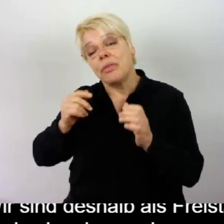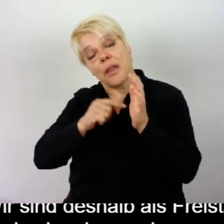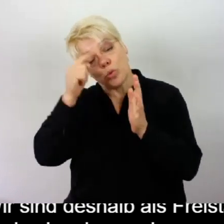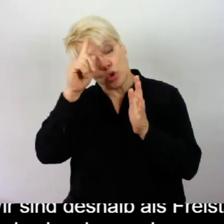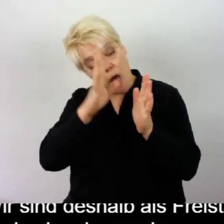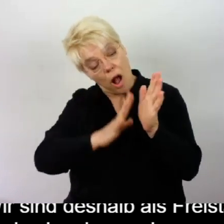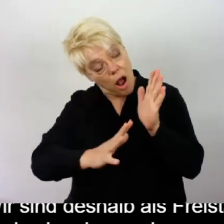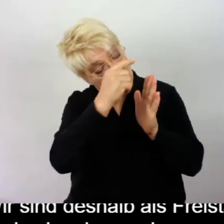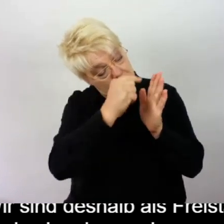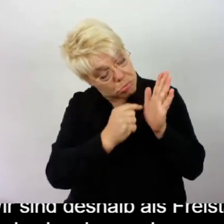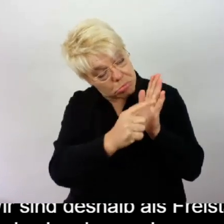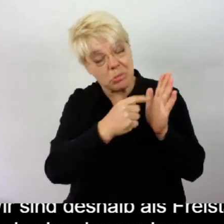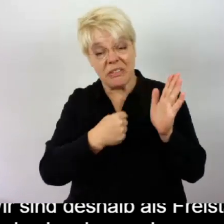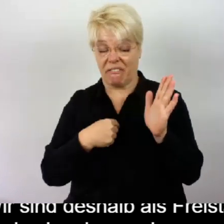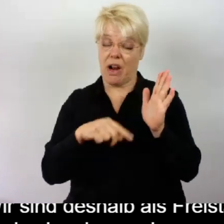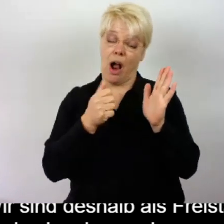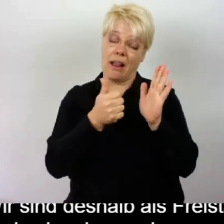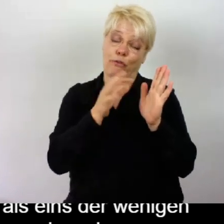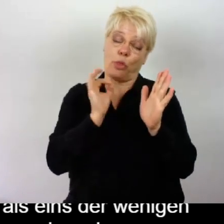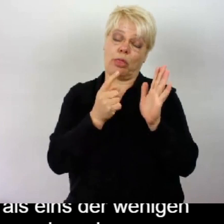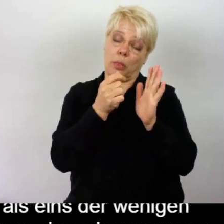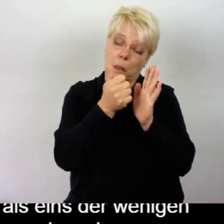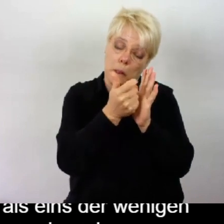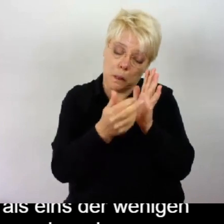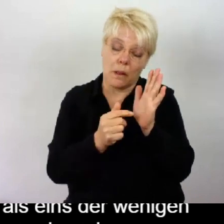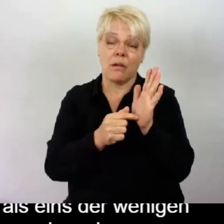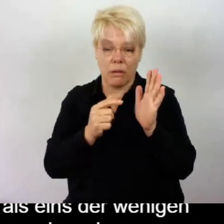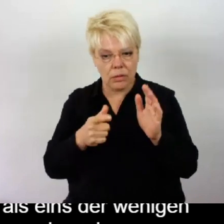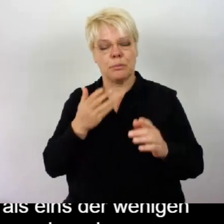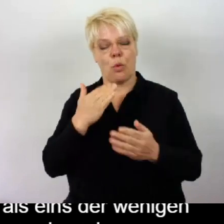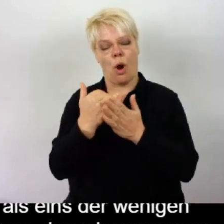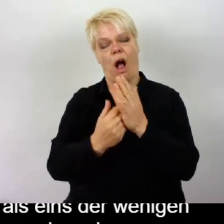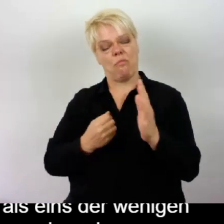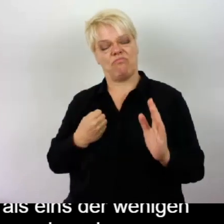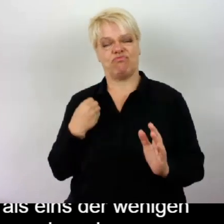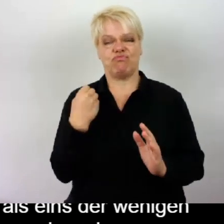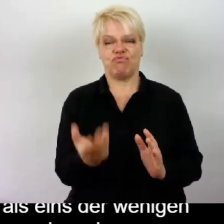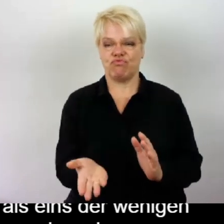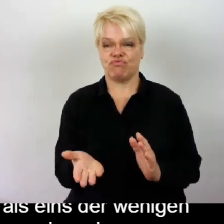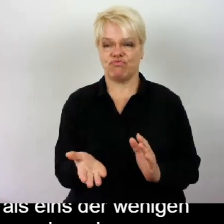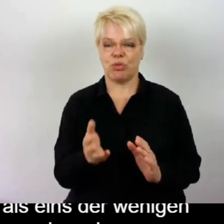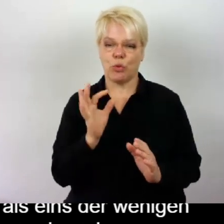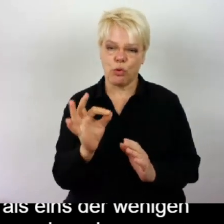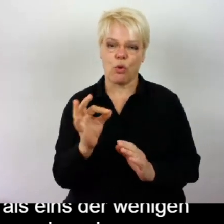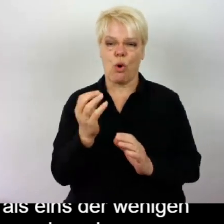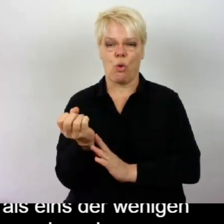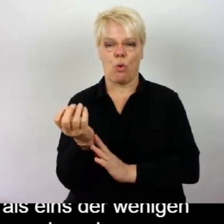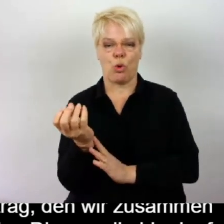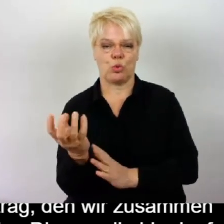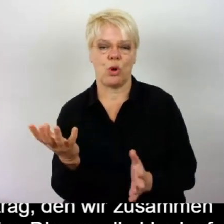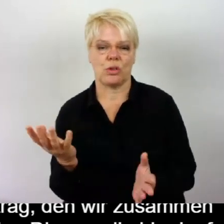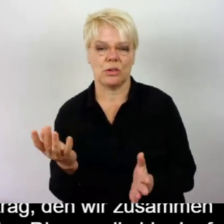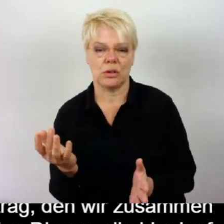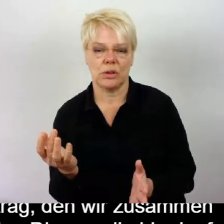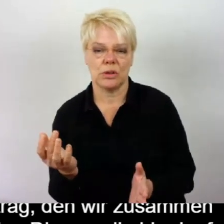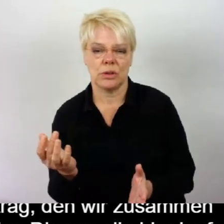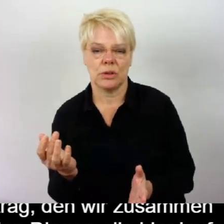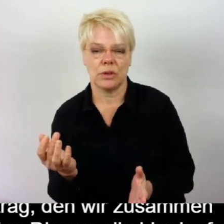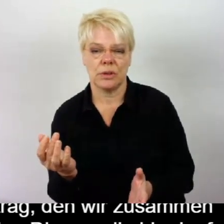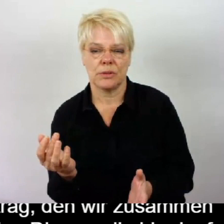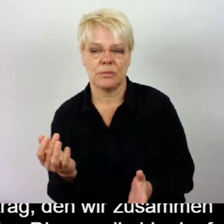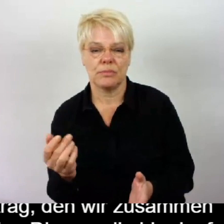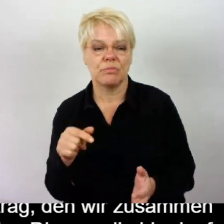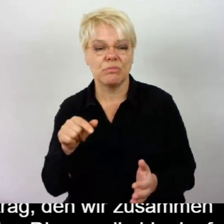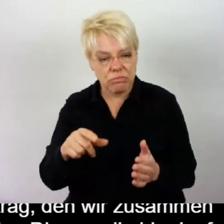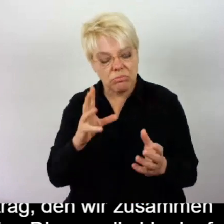der Szene, reicht das, erreichen wir alle. Und deshalb können wir dieses Programm eben jetzt ein gutes Stück erweitern und können